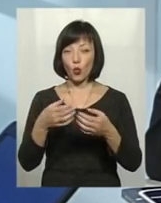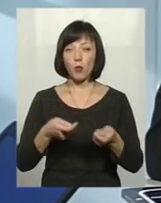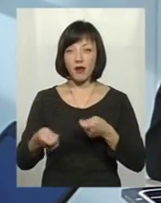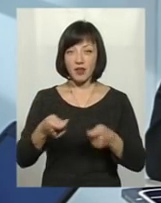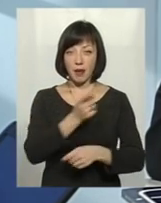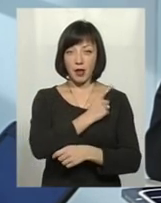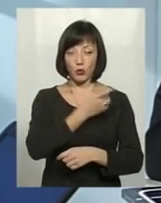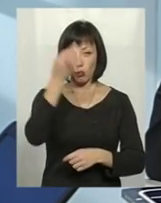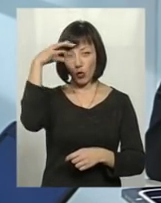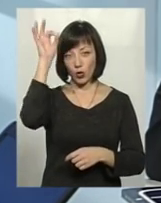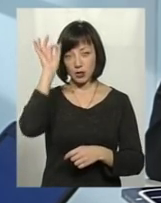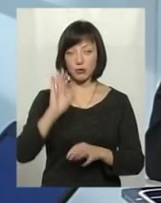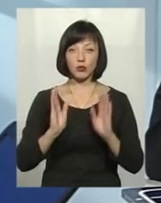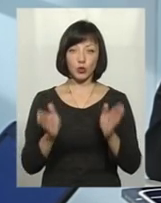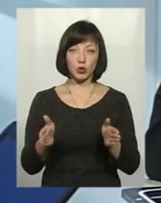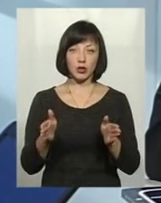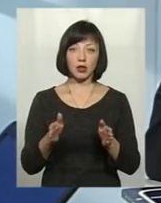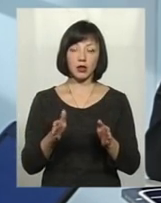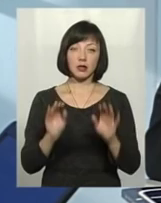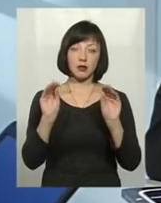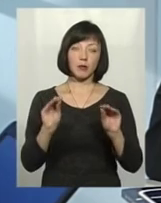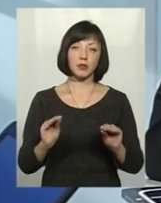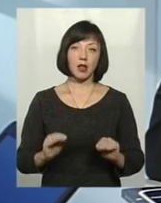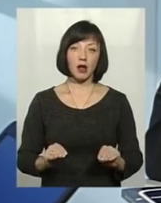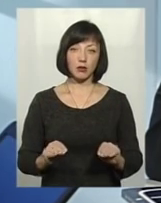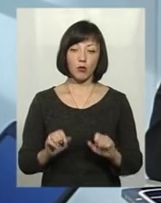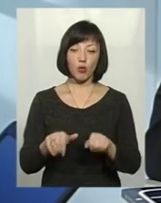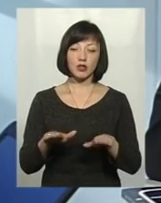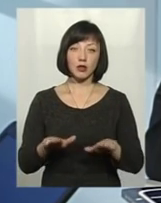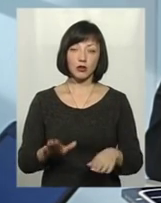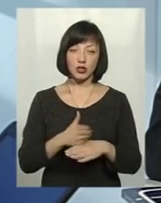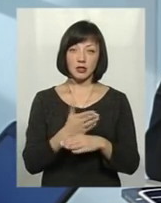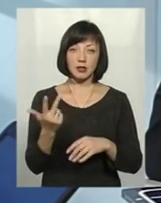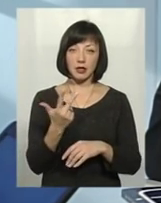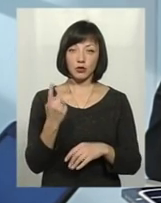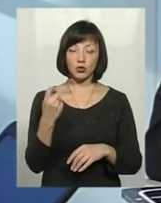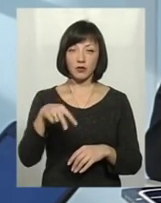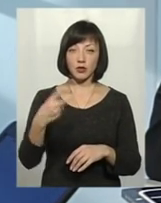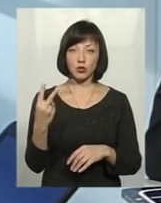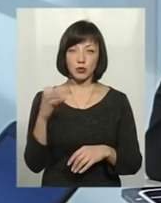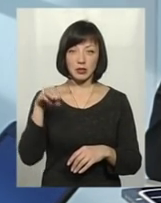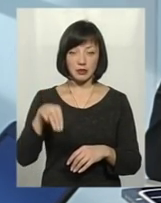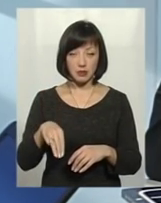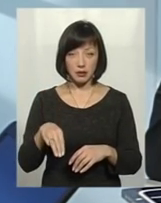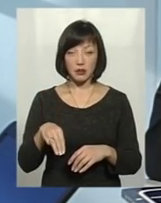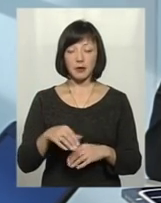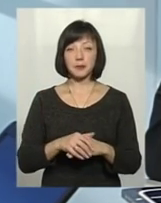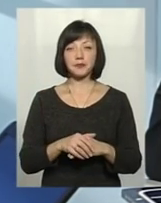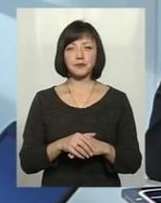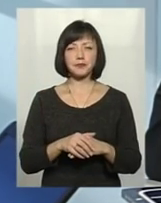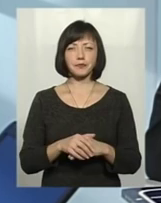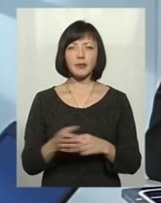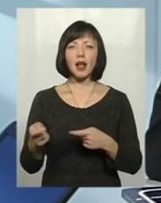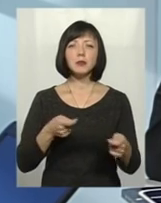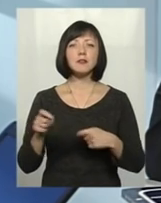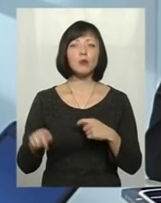поліції, стосовно нього буде складено постанову за частиною 3 122 Кодексу України про